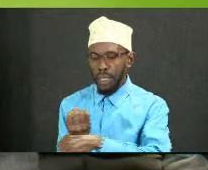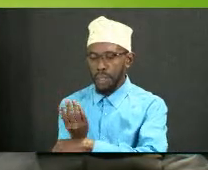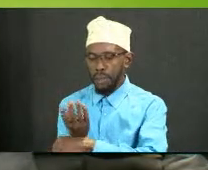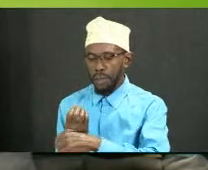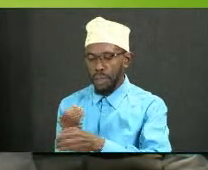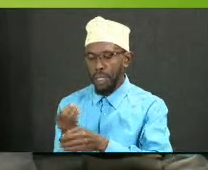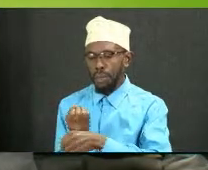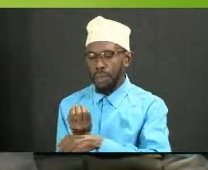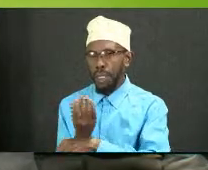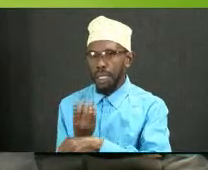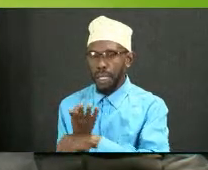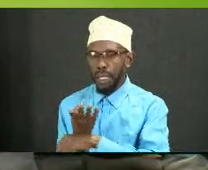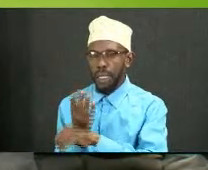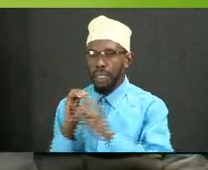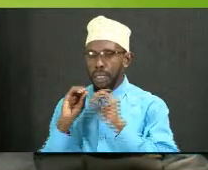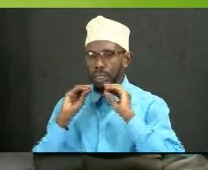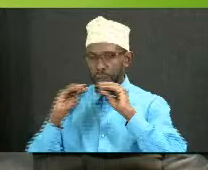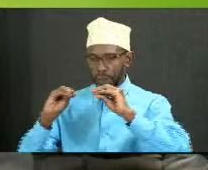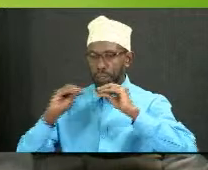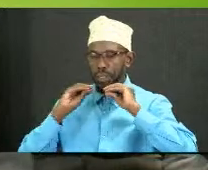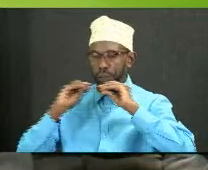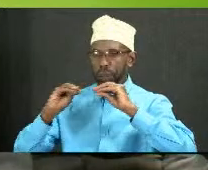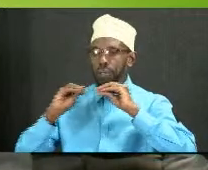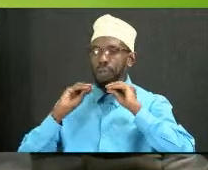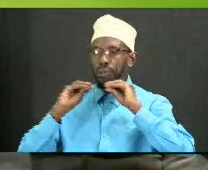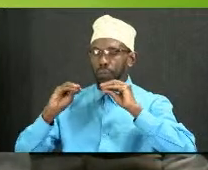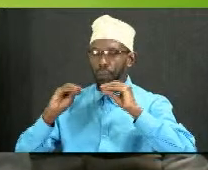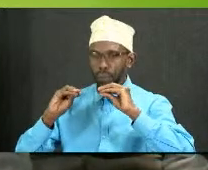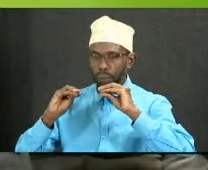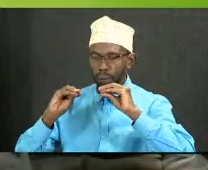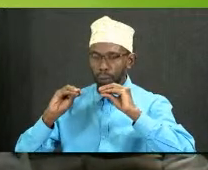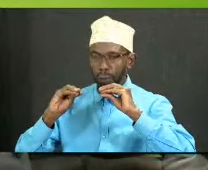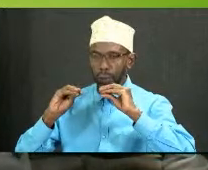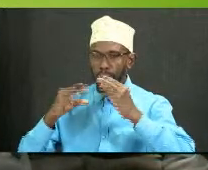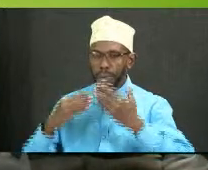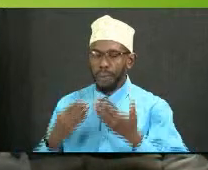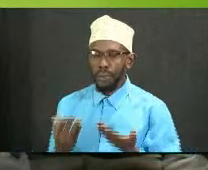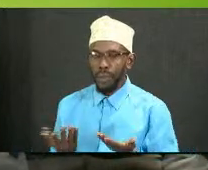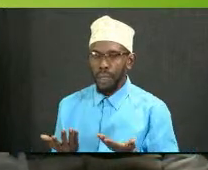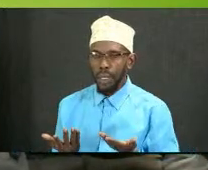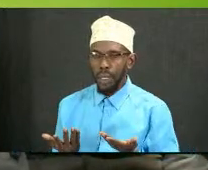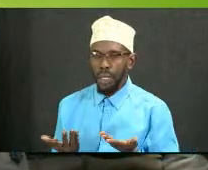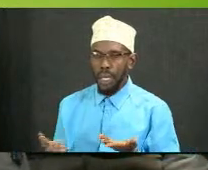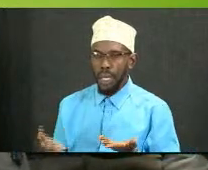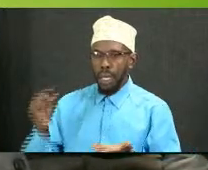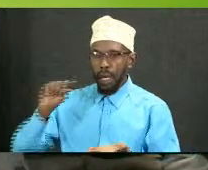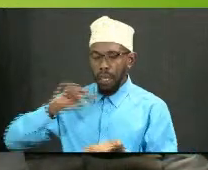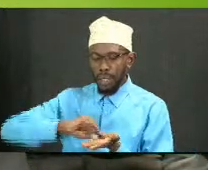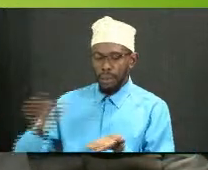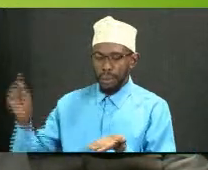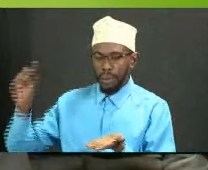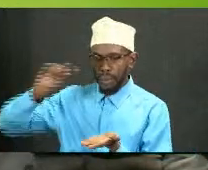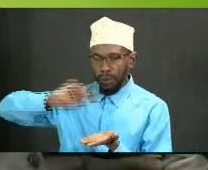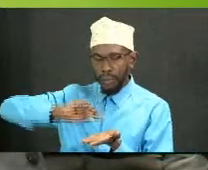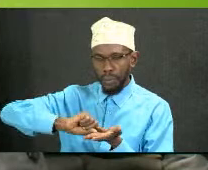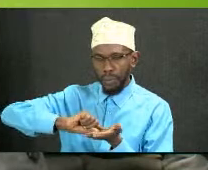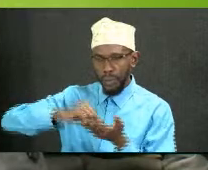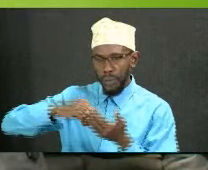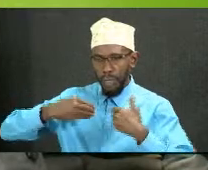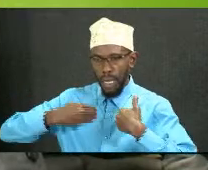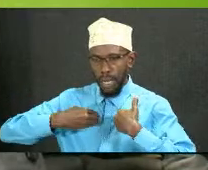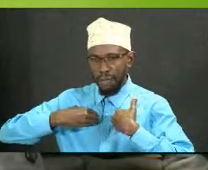kukupatia mafundisho ama tuseme ni mchango wetu, yani kuweza